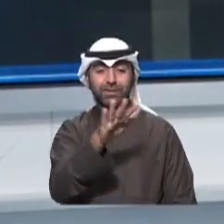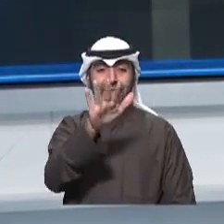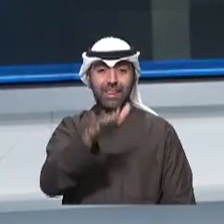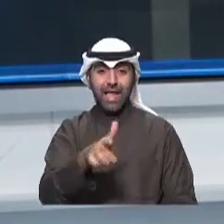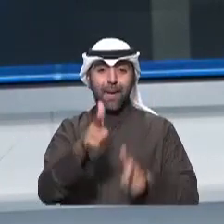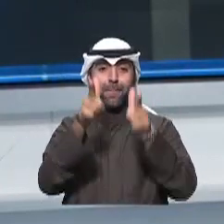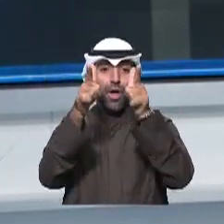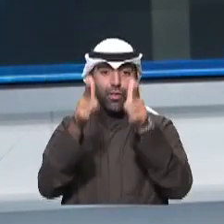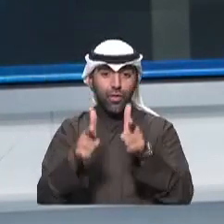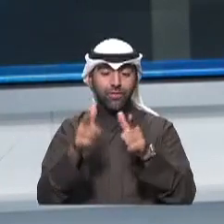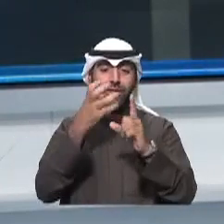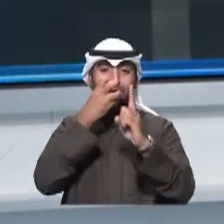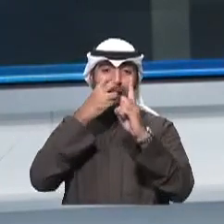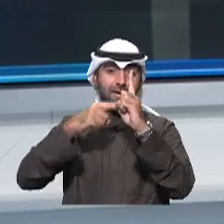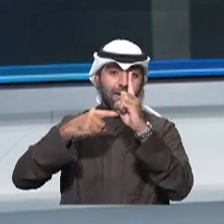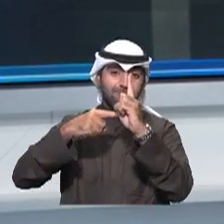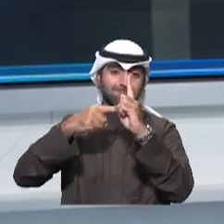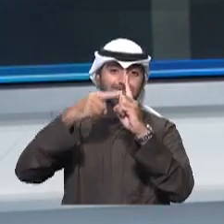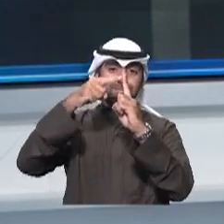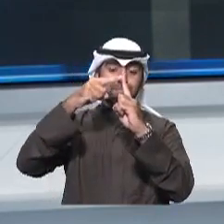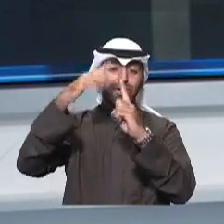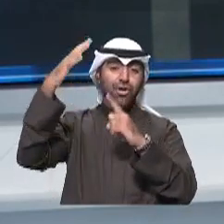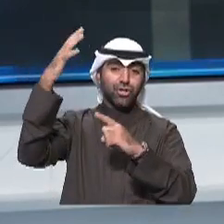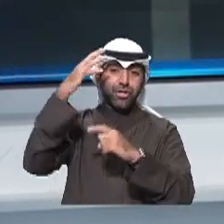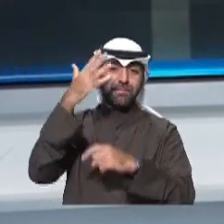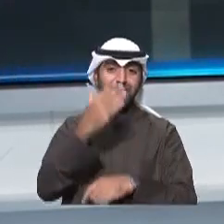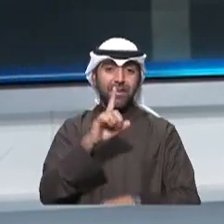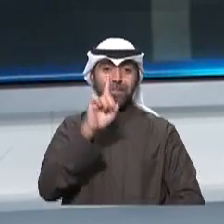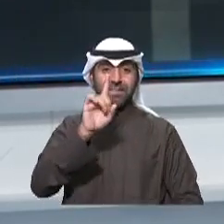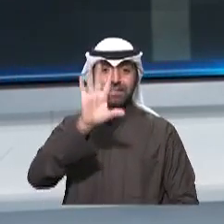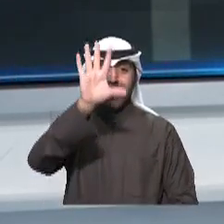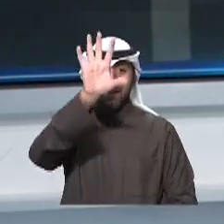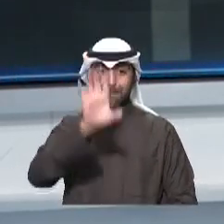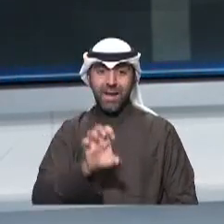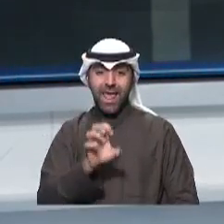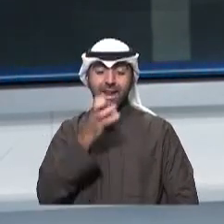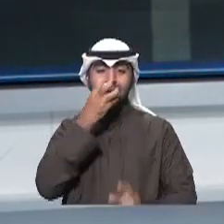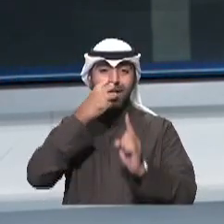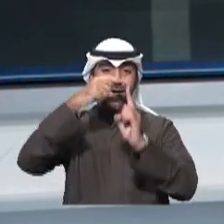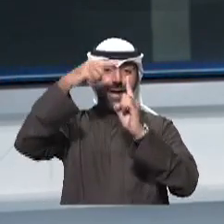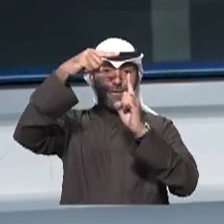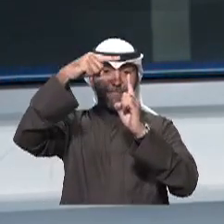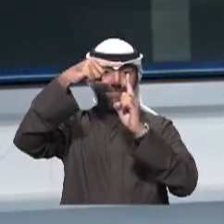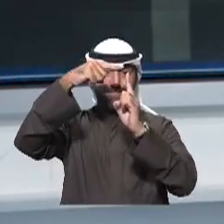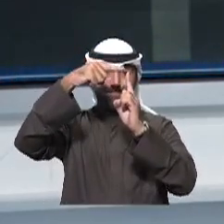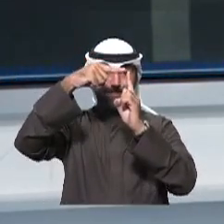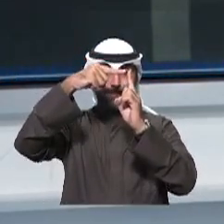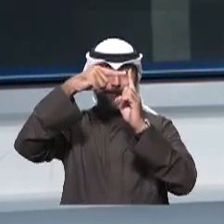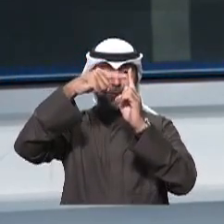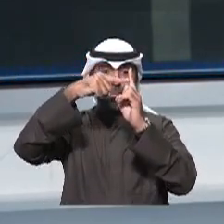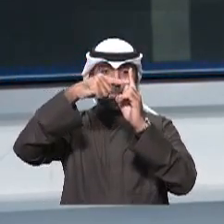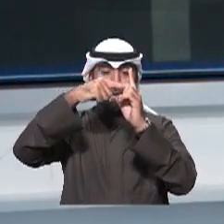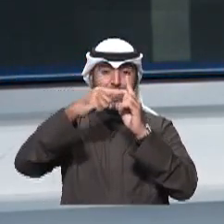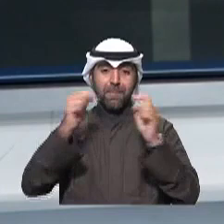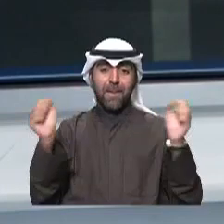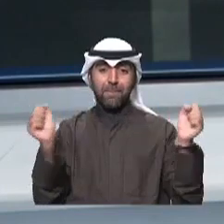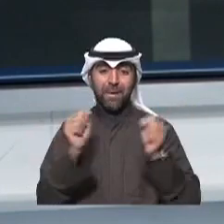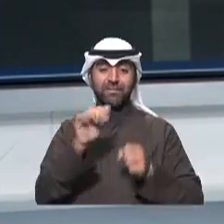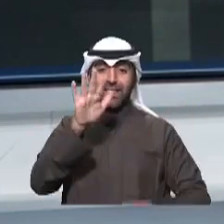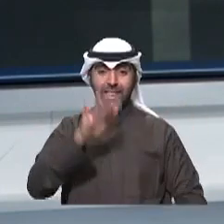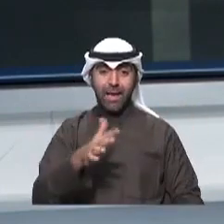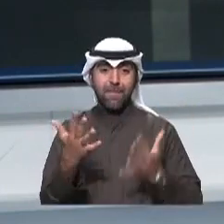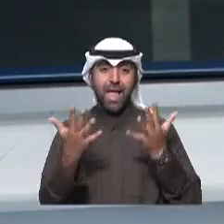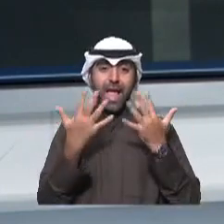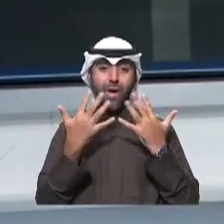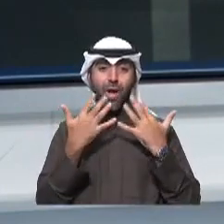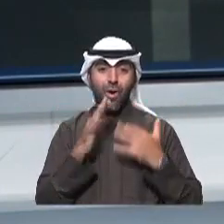فترة النهار، ولكن باردة إلى مائلة البرودة ليلا مع استمرار الرياح الشمالية الغربية. متوقع انخفاض ملحوظ أعزائي